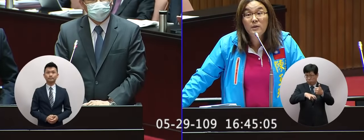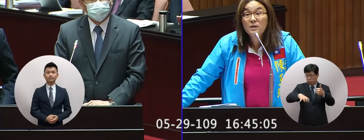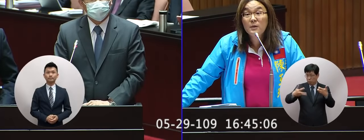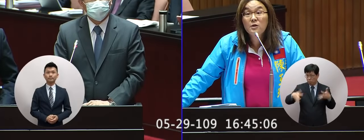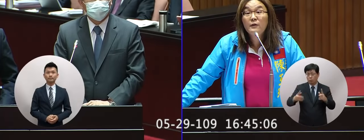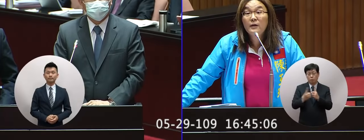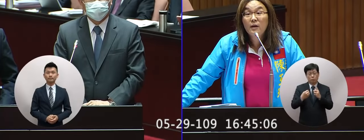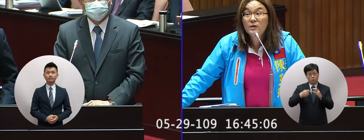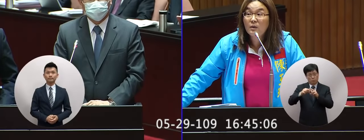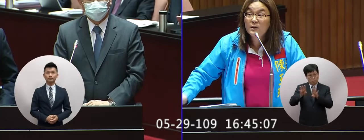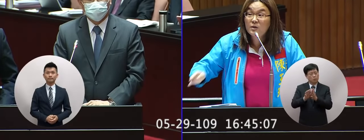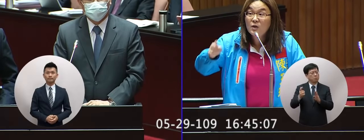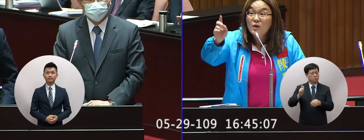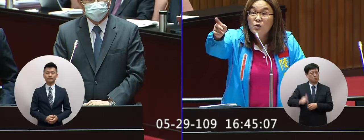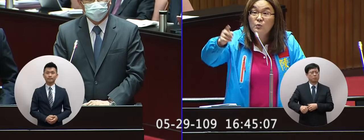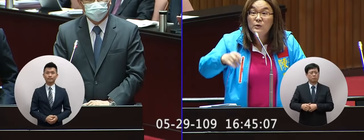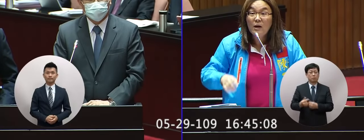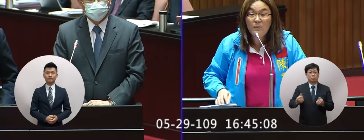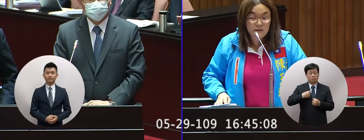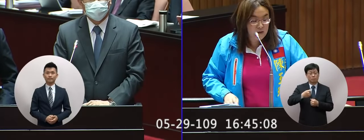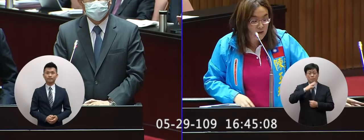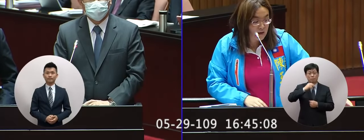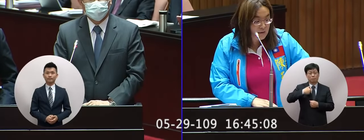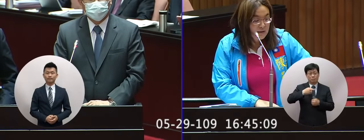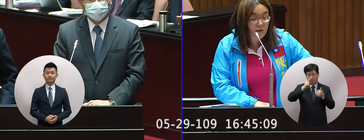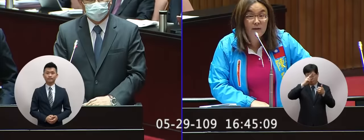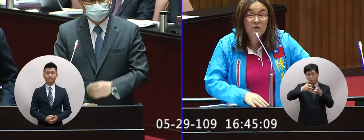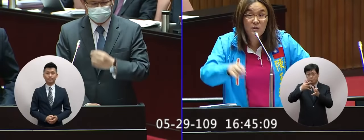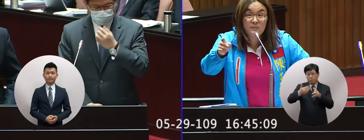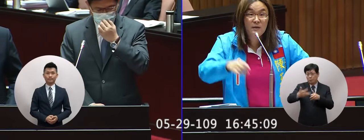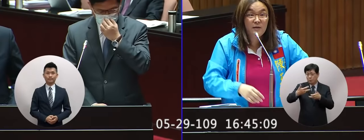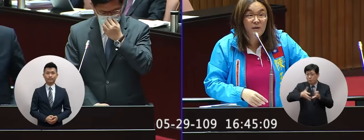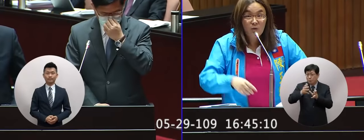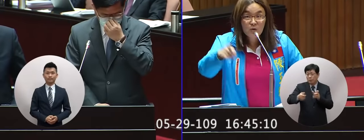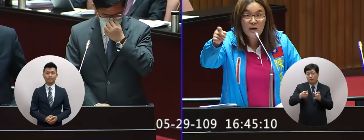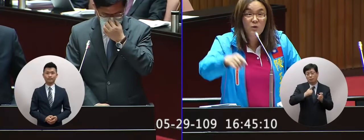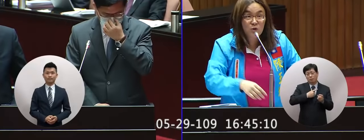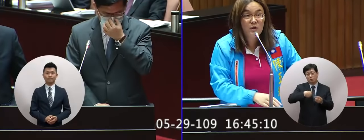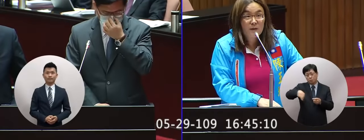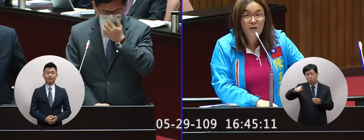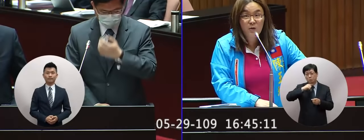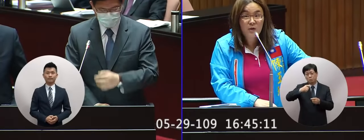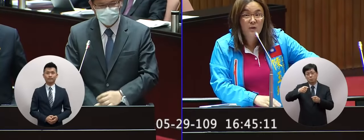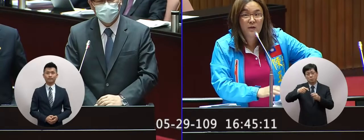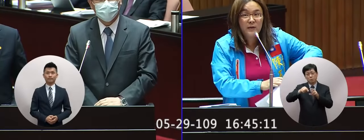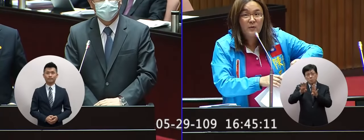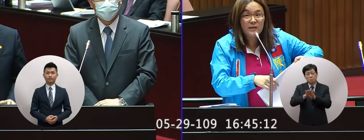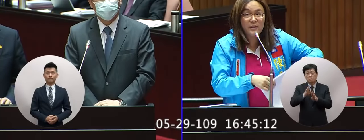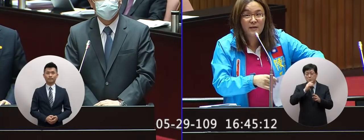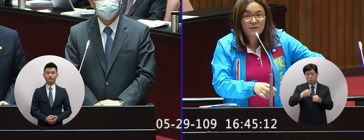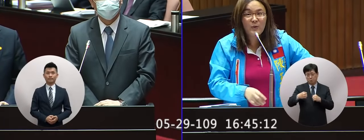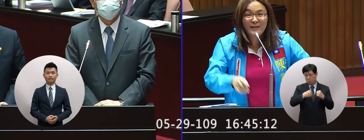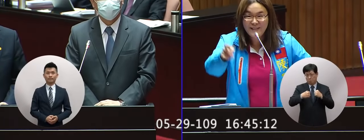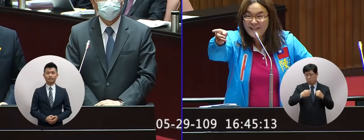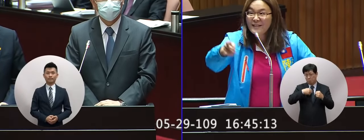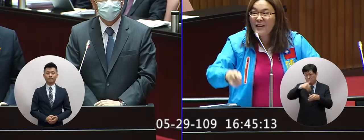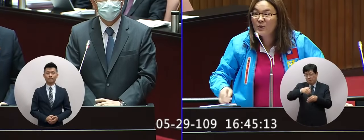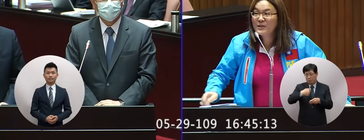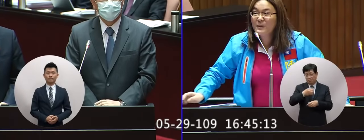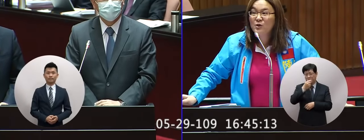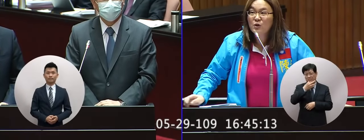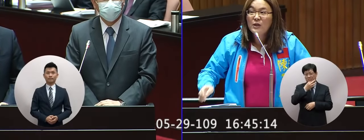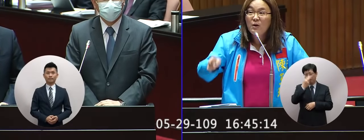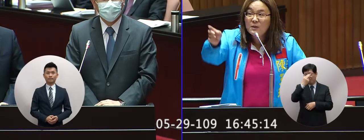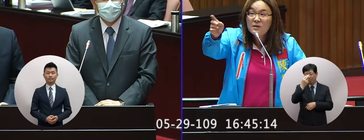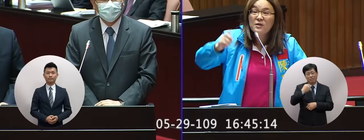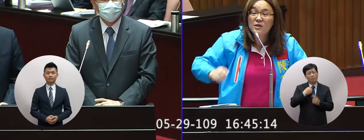多对我们金门是非常了解，我们那个徐部长，我每次跟他开玩笑啊，他去金门，我说他如果去金门跟我选，我可能会很危险呐，所以他